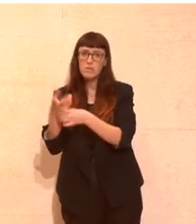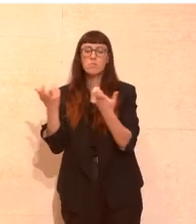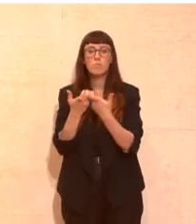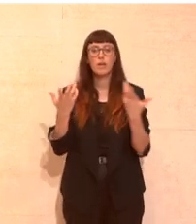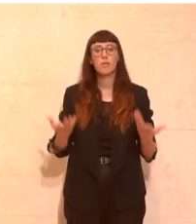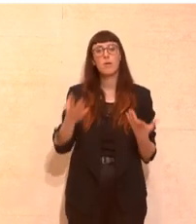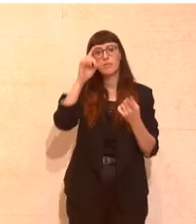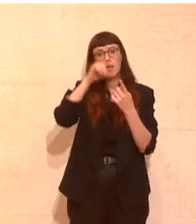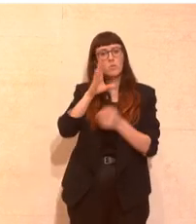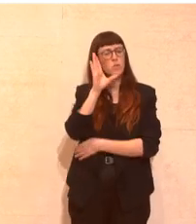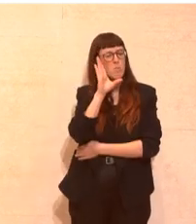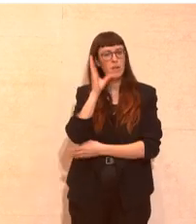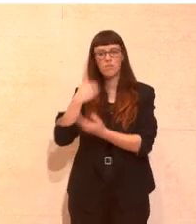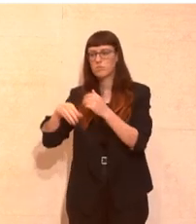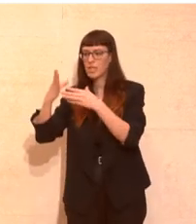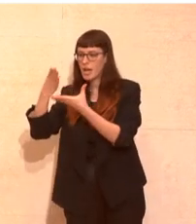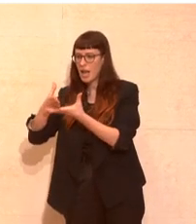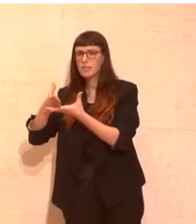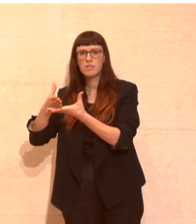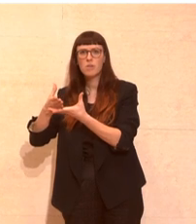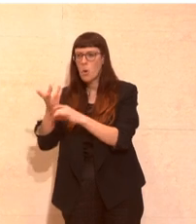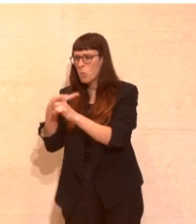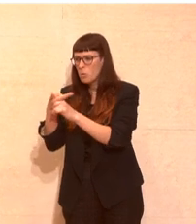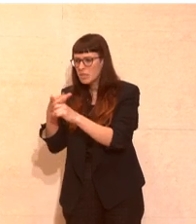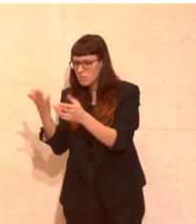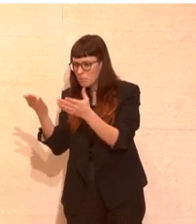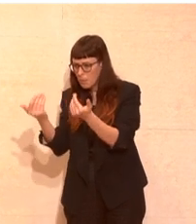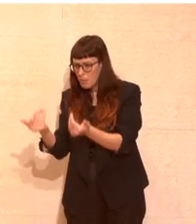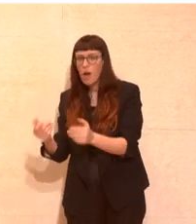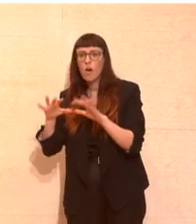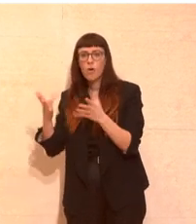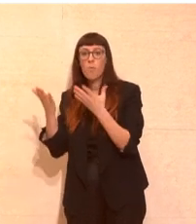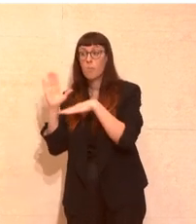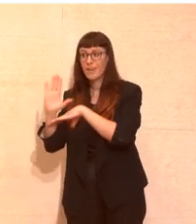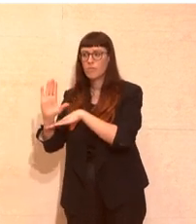classe. Et on reparlera de cette mallette au cours de cette journée.